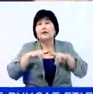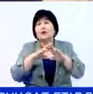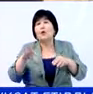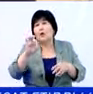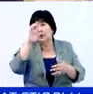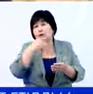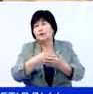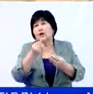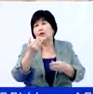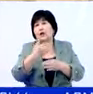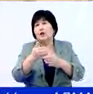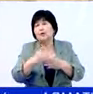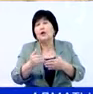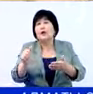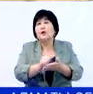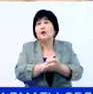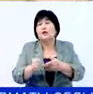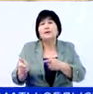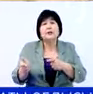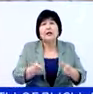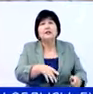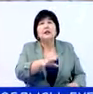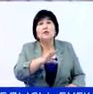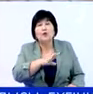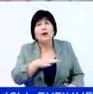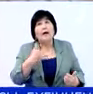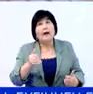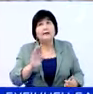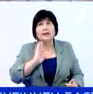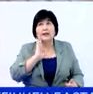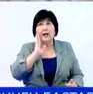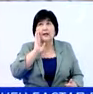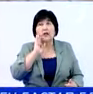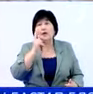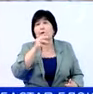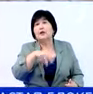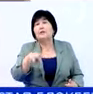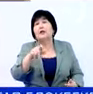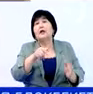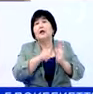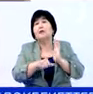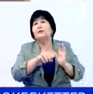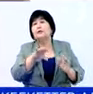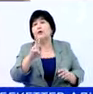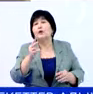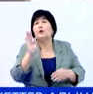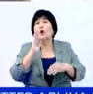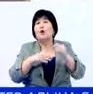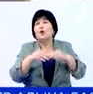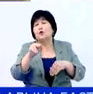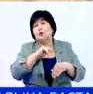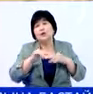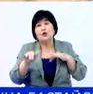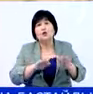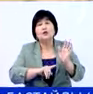бюджеттен қаржы бөліп, біздер жоба сметалық құжаттамасын әзірлеген болатынбыз. Қазір таңда 1 миллиард 600 миллион теңге құрылыс монтаж жұмыстары жүргізіліп